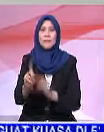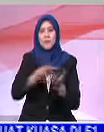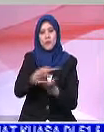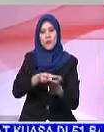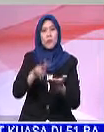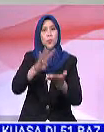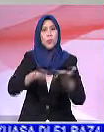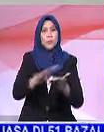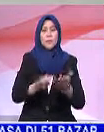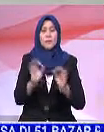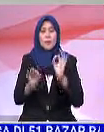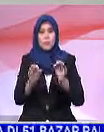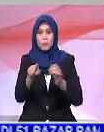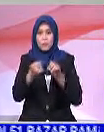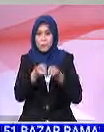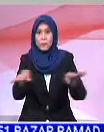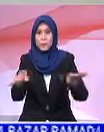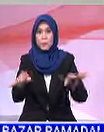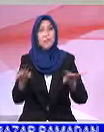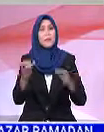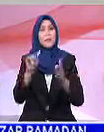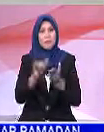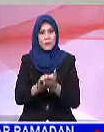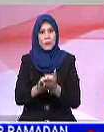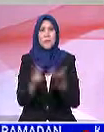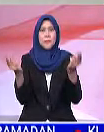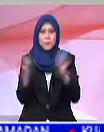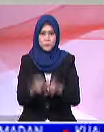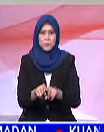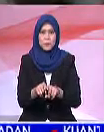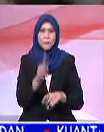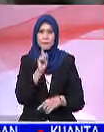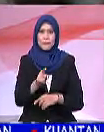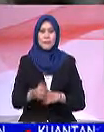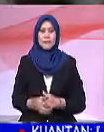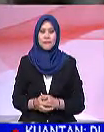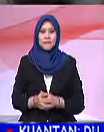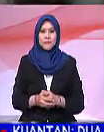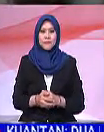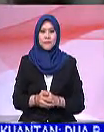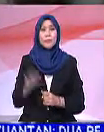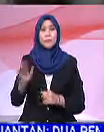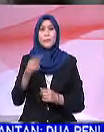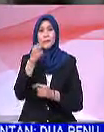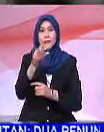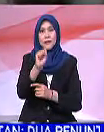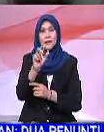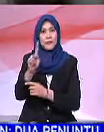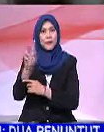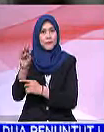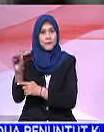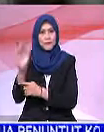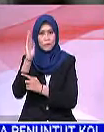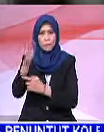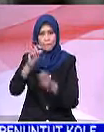video tersebut apabila kita menularkannya. Ini yang berlaku sebenarnya. Jelasnya, SKMM telah